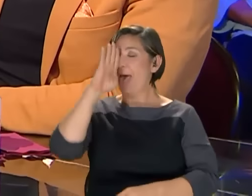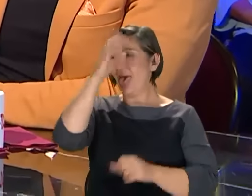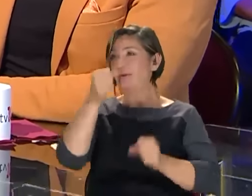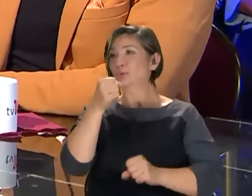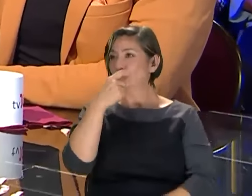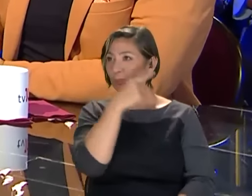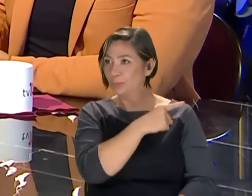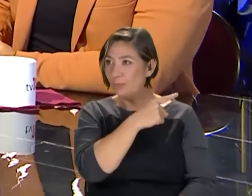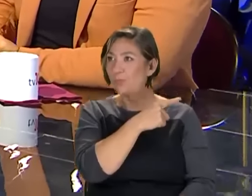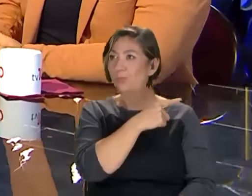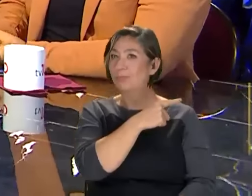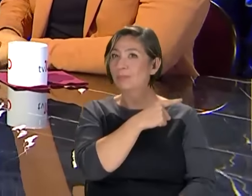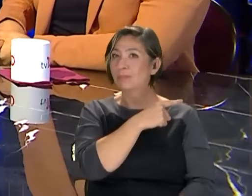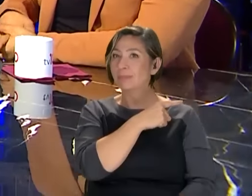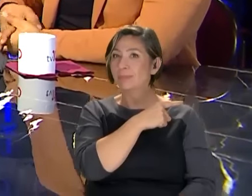Erzurum tarafıdır.